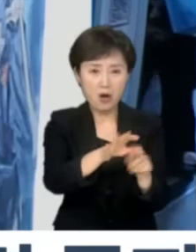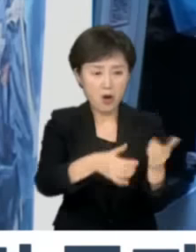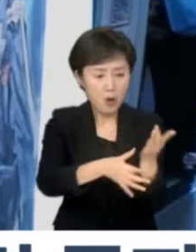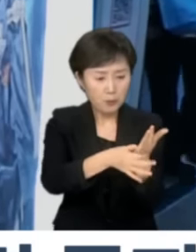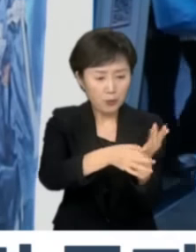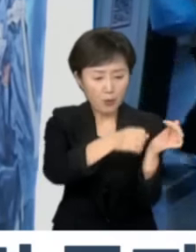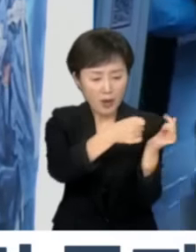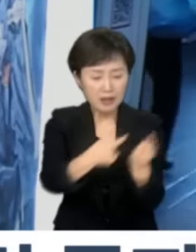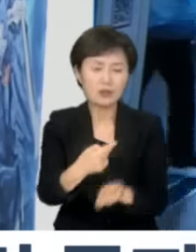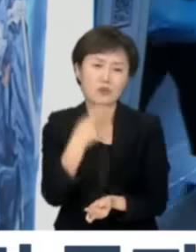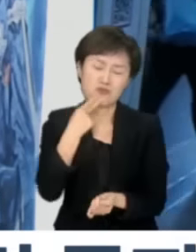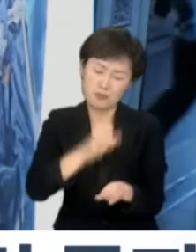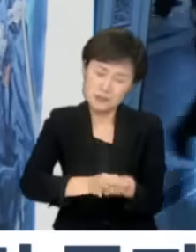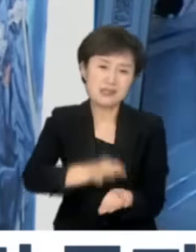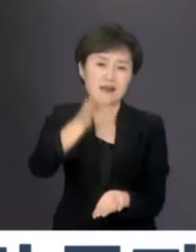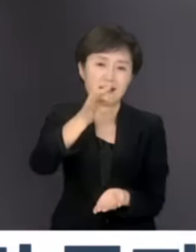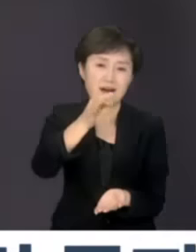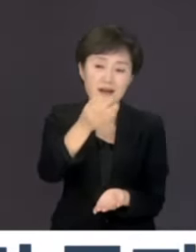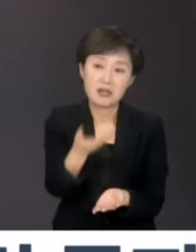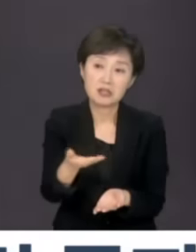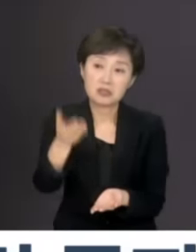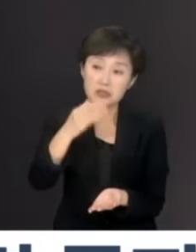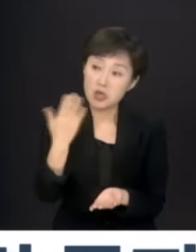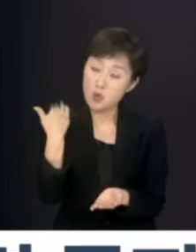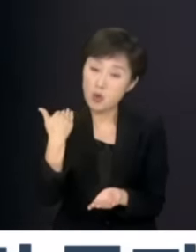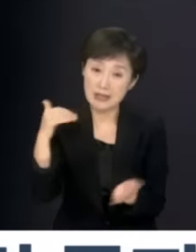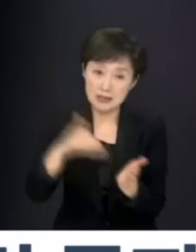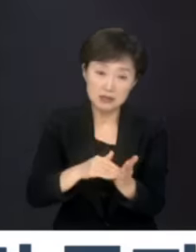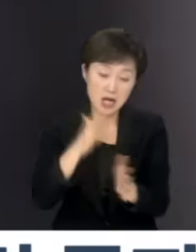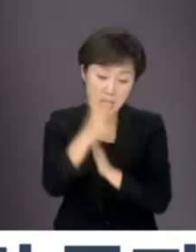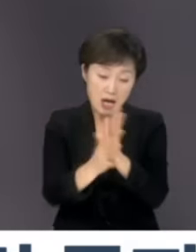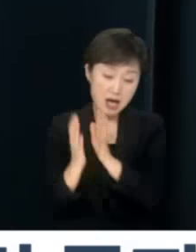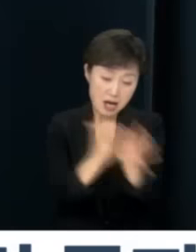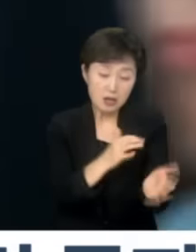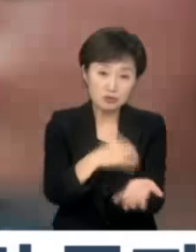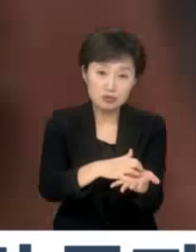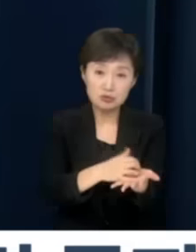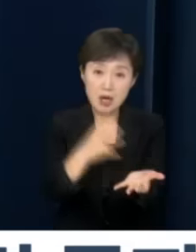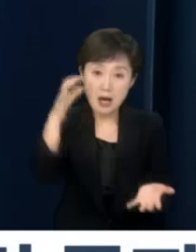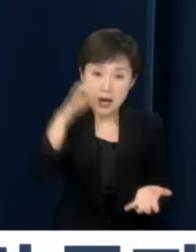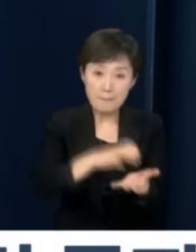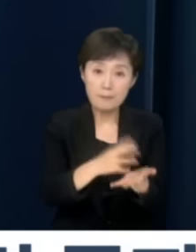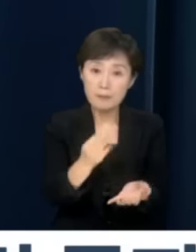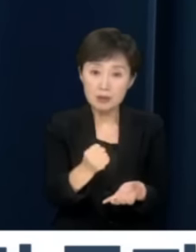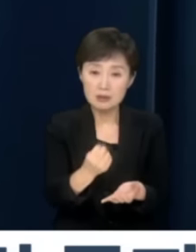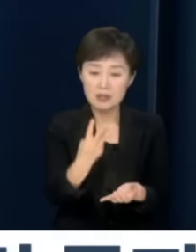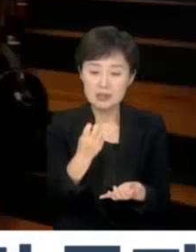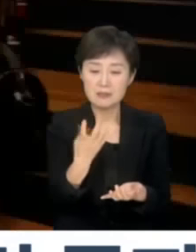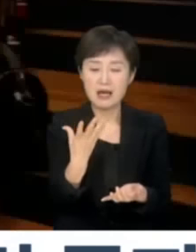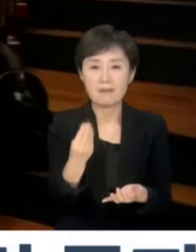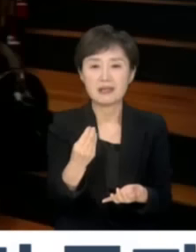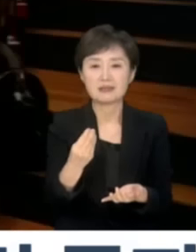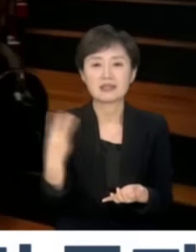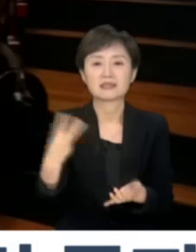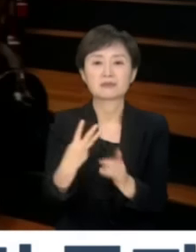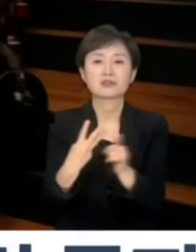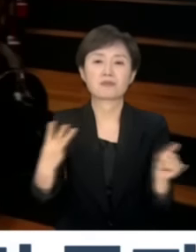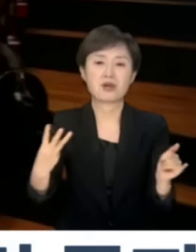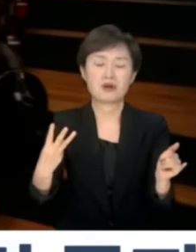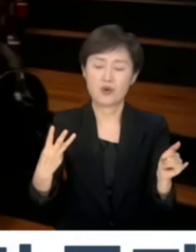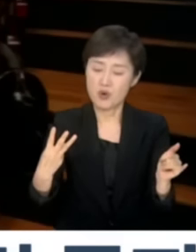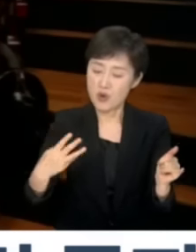등이 적용되지 않았지만 지난 토요일까지 누적 관객 수가 무려 34만 3,334명을